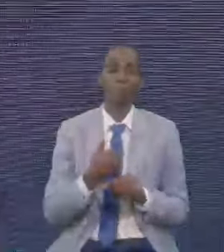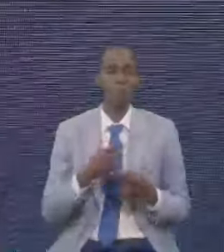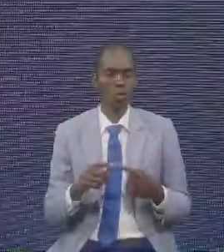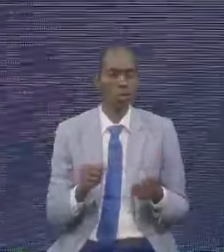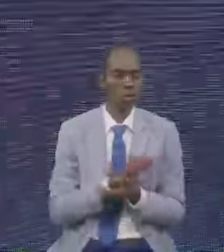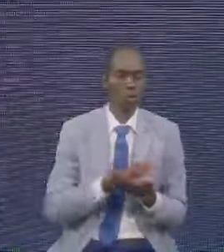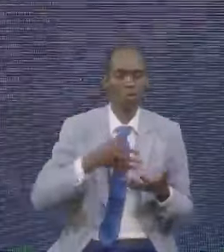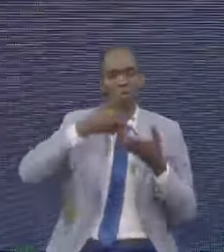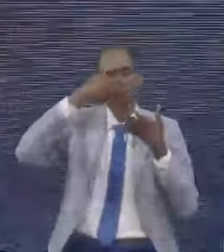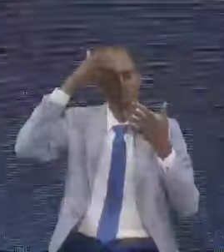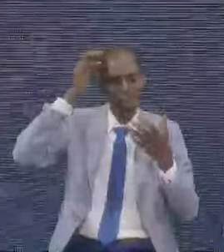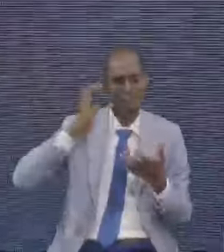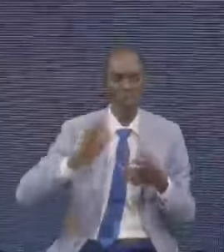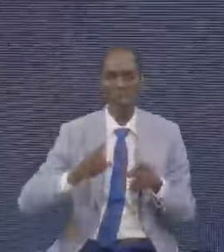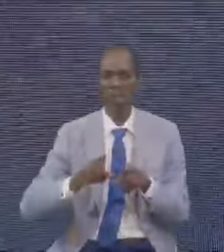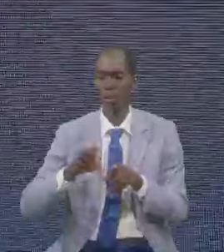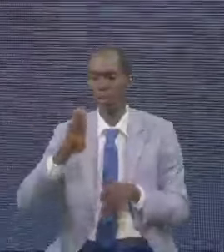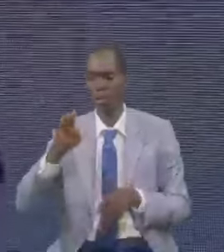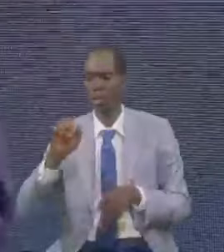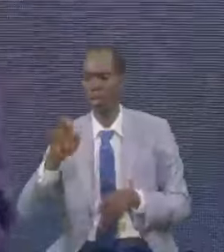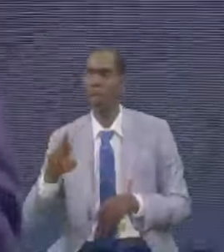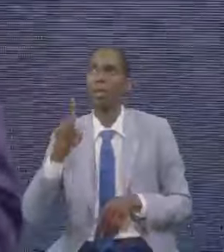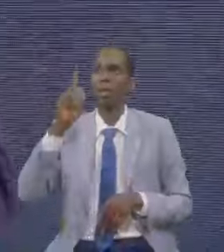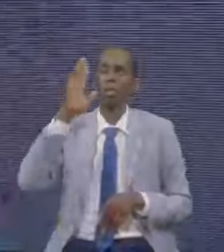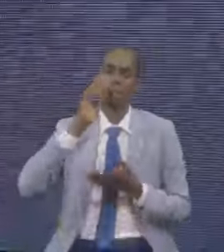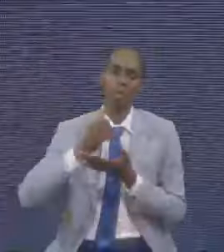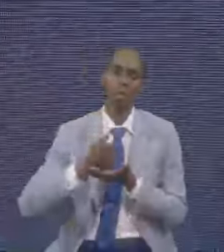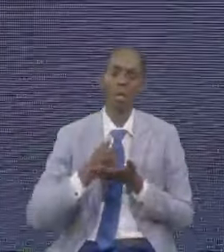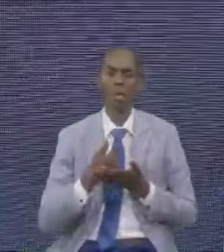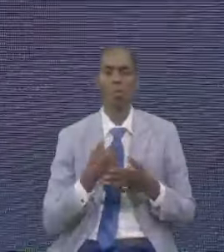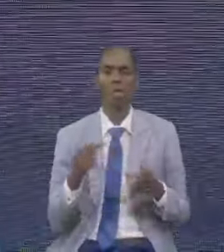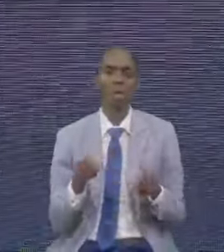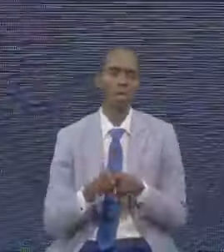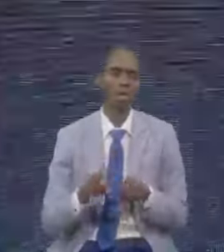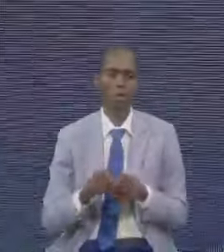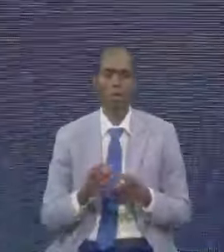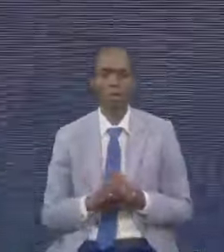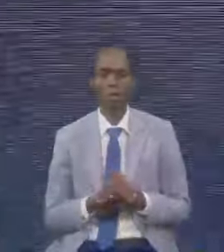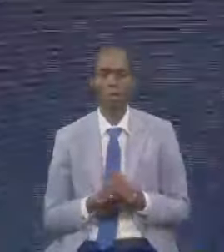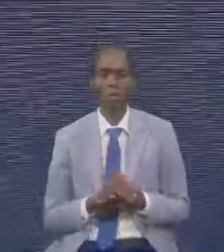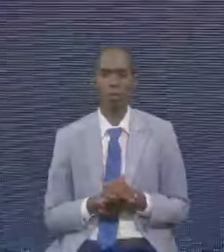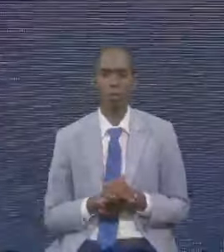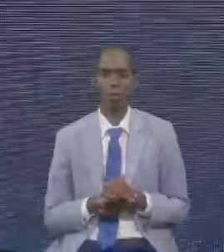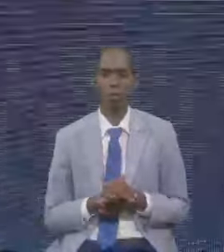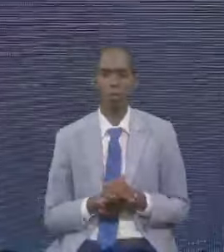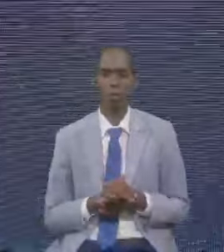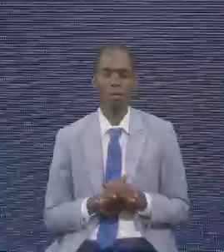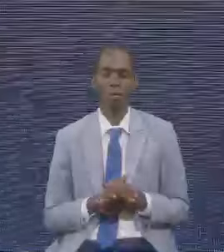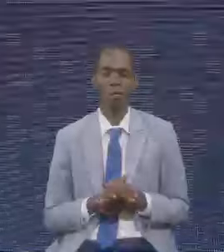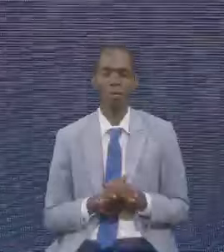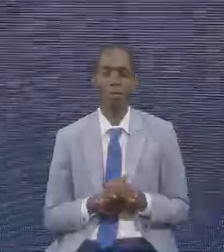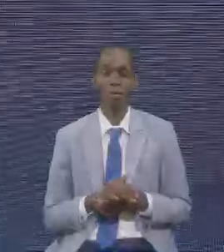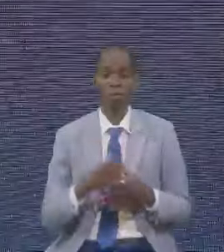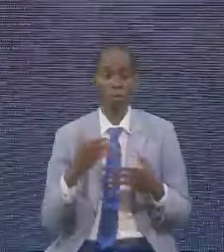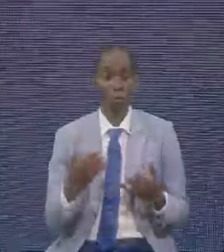also. సింహాన్ని గెలిచేలా చేసిన దేవుడు, ఎలుగు మండిని గెలిచేలా చేసిన దేవుడు నాకు సహాయం చేస్తాడు. I'm sure you know the